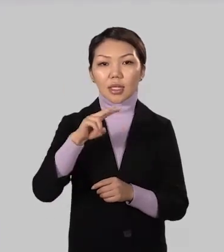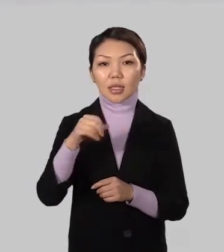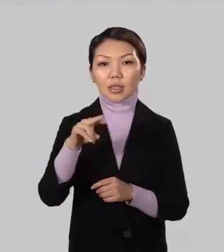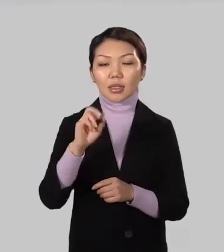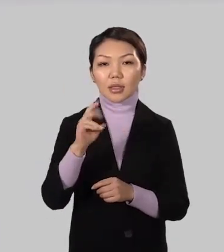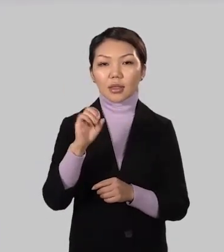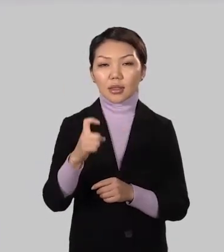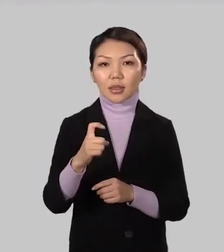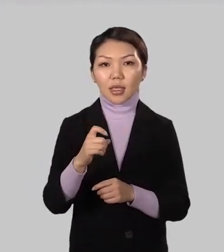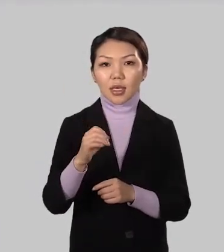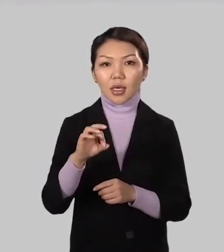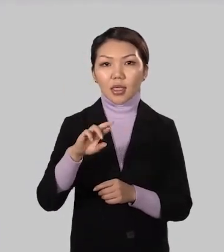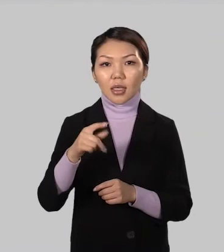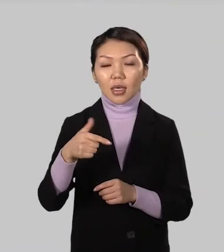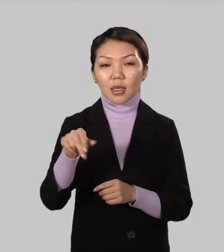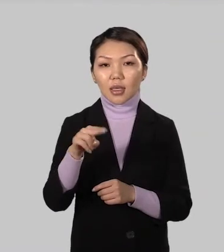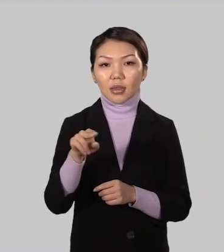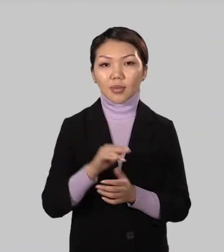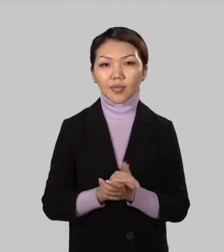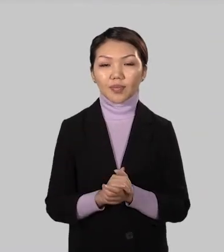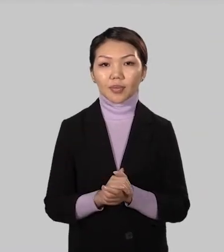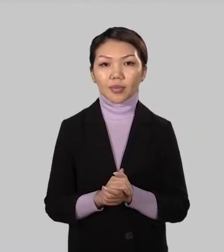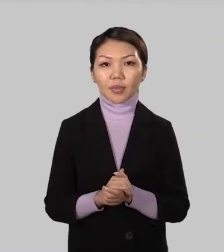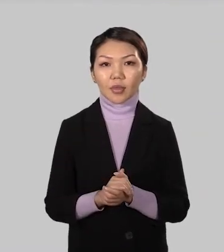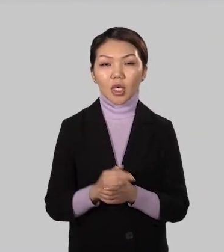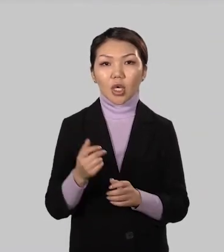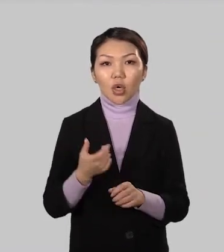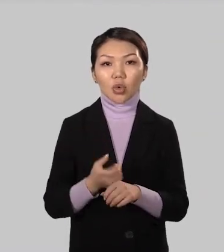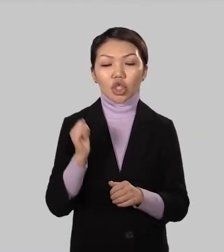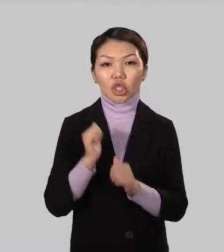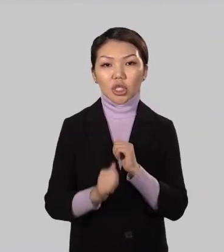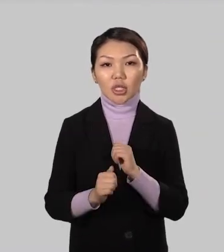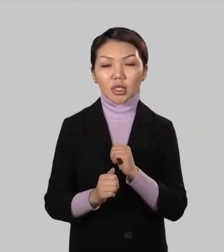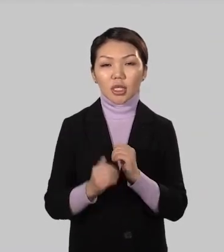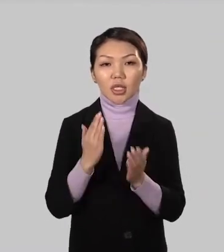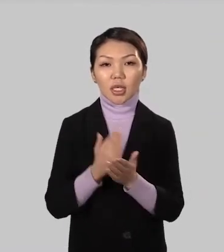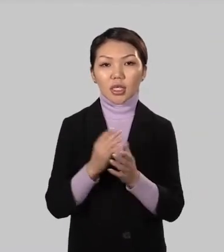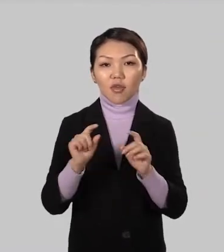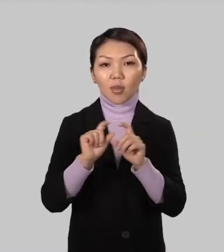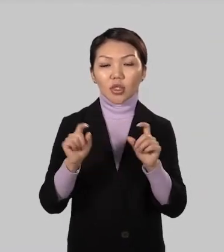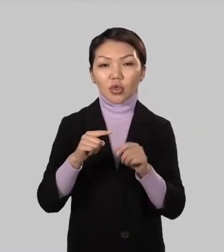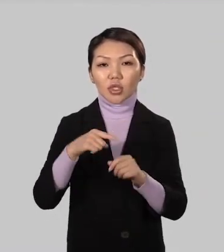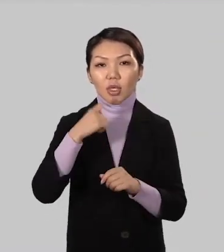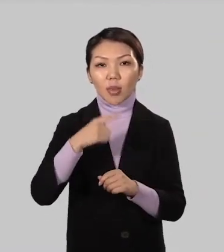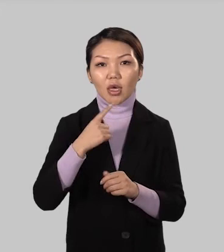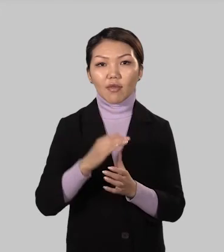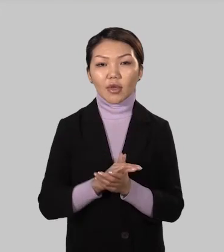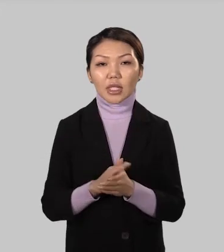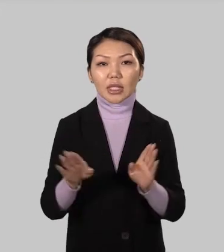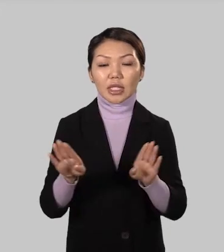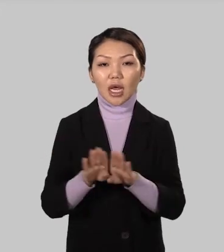различные формы степеней сравнения очень часто встречаются в пословицах и поговорках